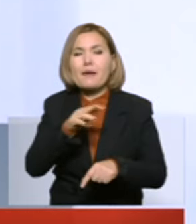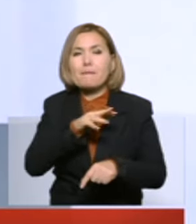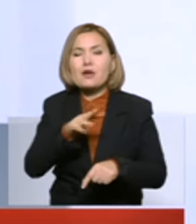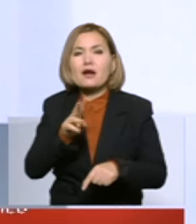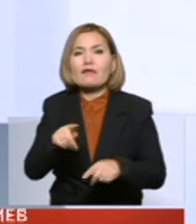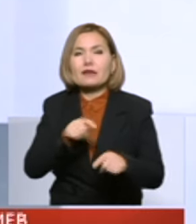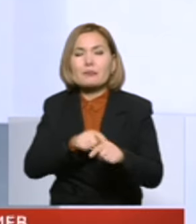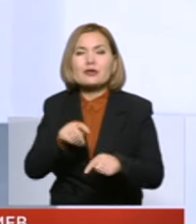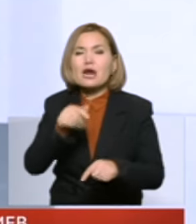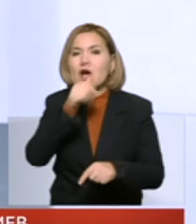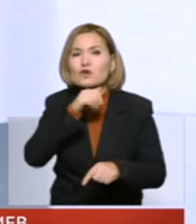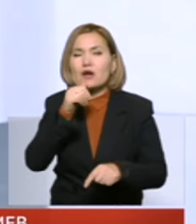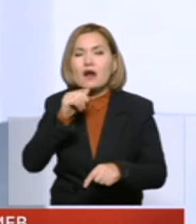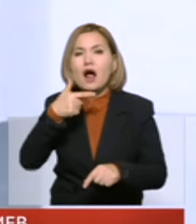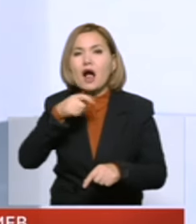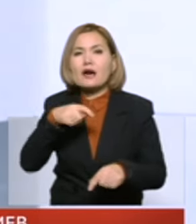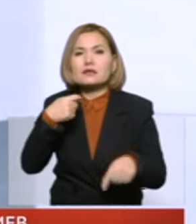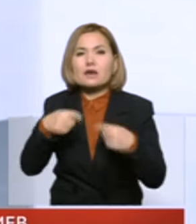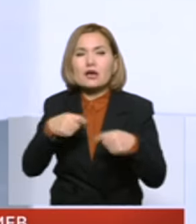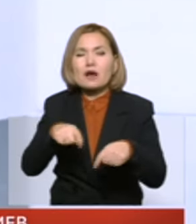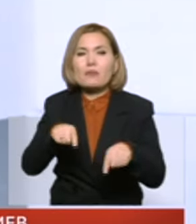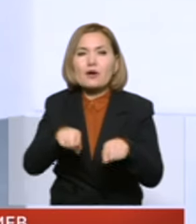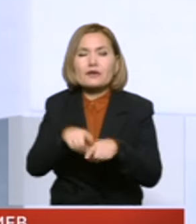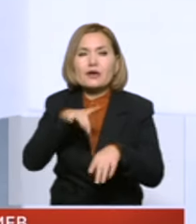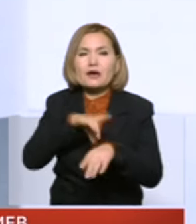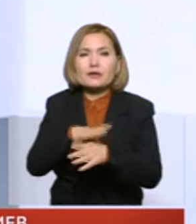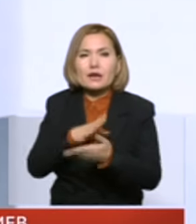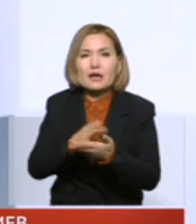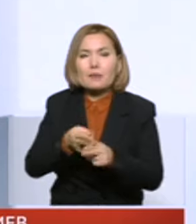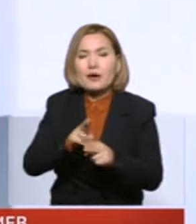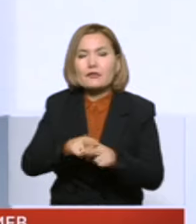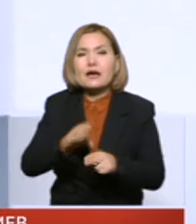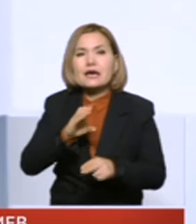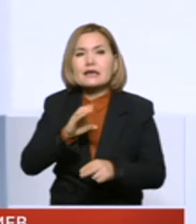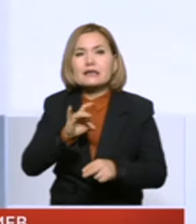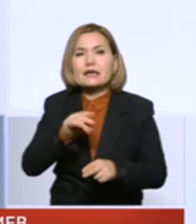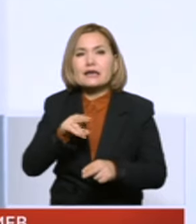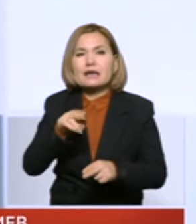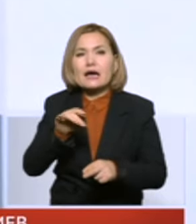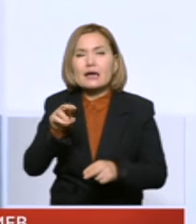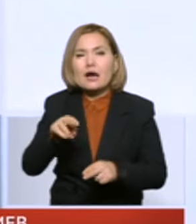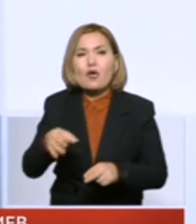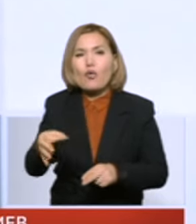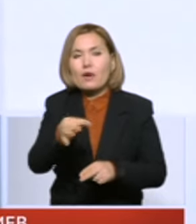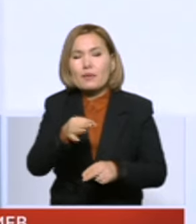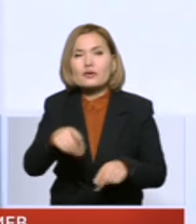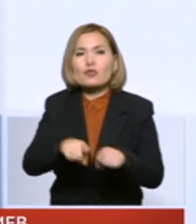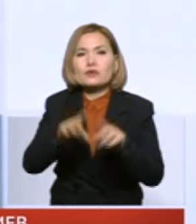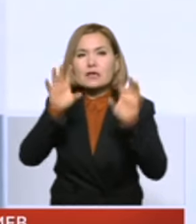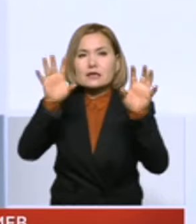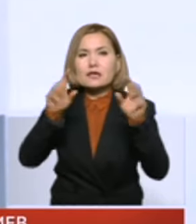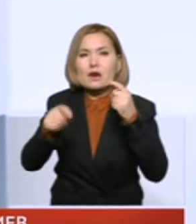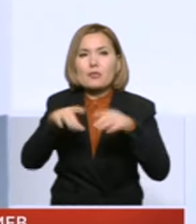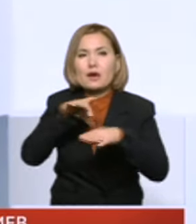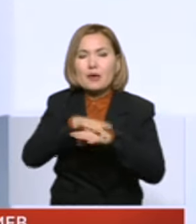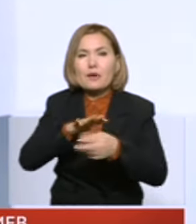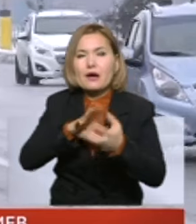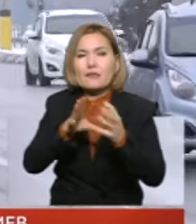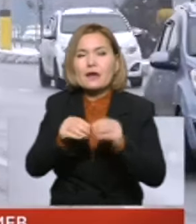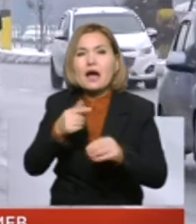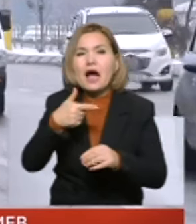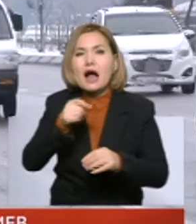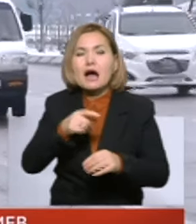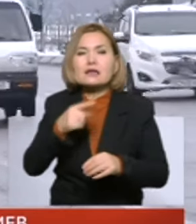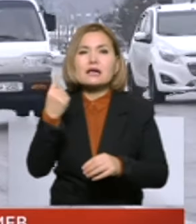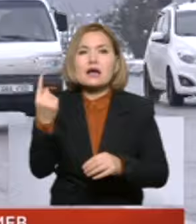сатқан. Уз энергоинспекция мекемесінің мамандары Сырдария облысында осындай заңсыздықты анықтады. Тексеру кезінде газ